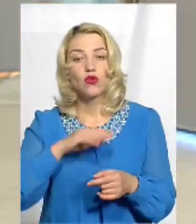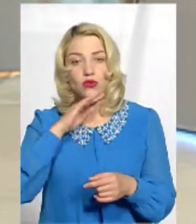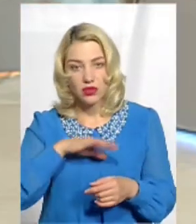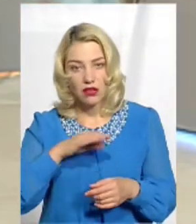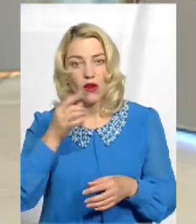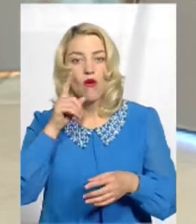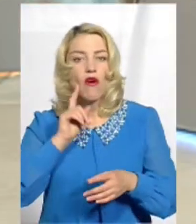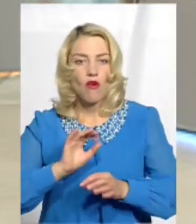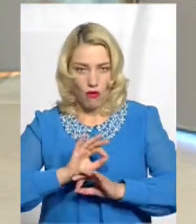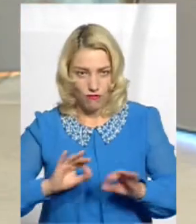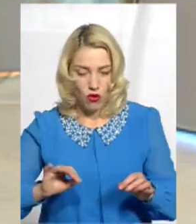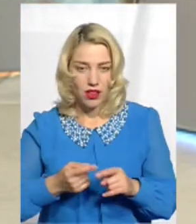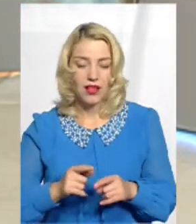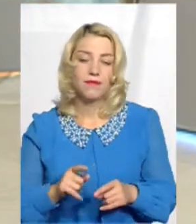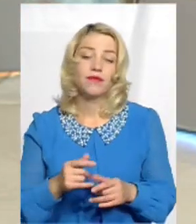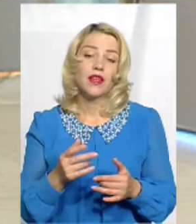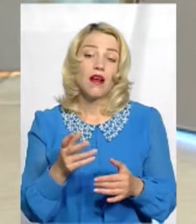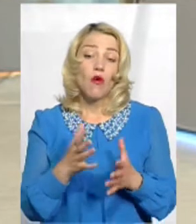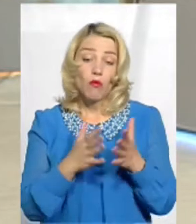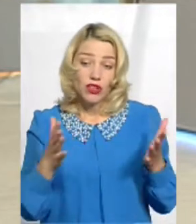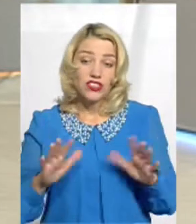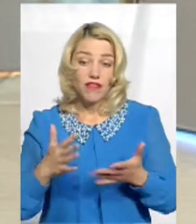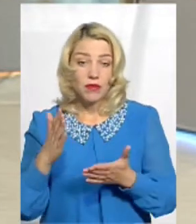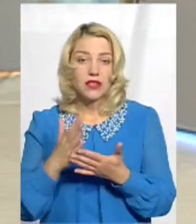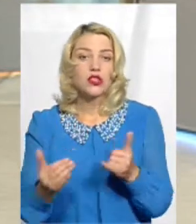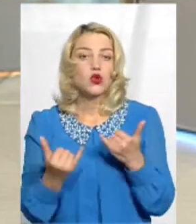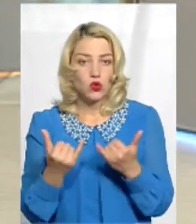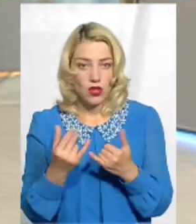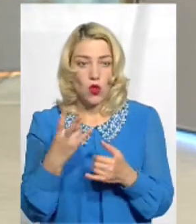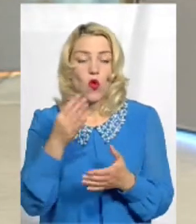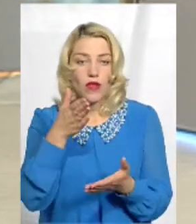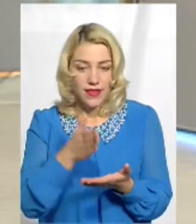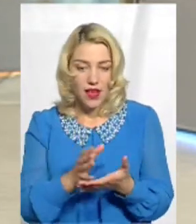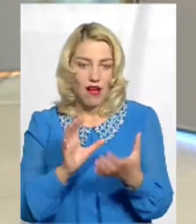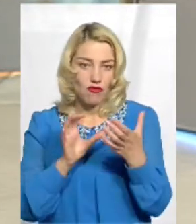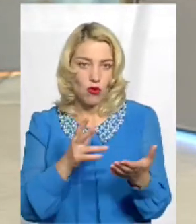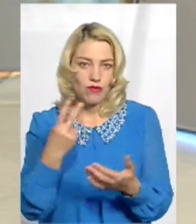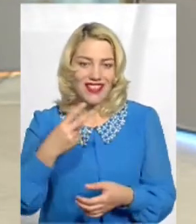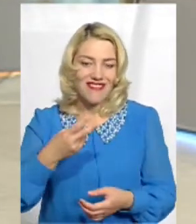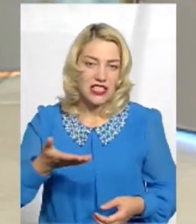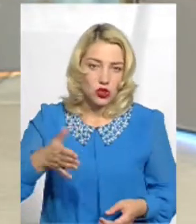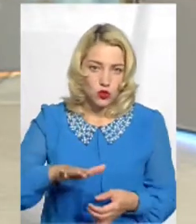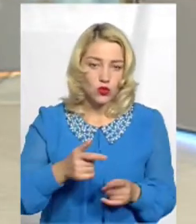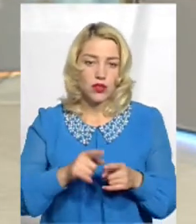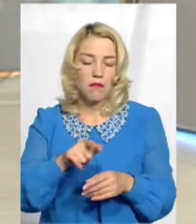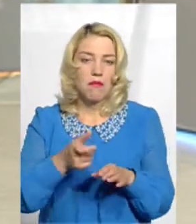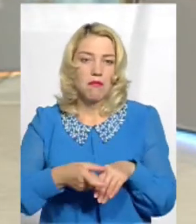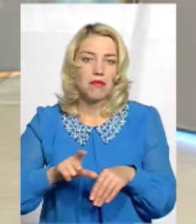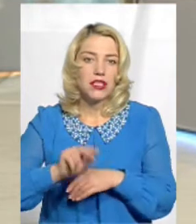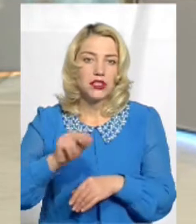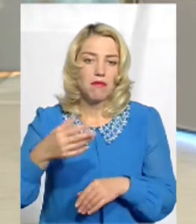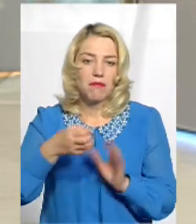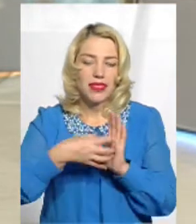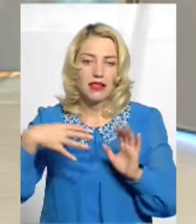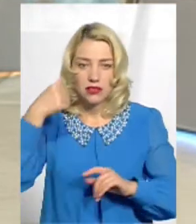У більшості випадків сучасний. Хоча, скажімо, маємо і автобуси близько 20, яким більше 15 років, які